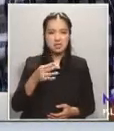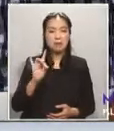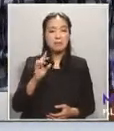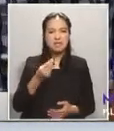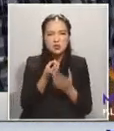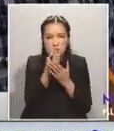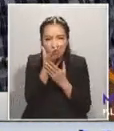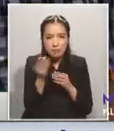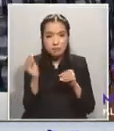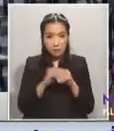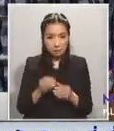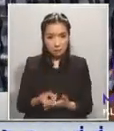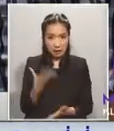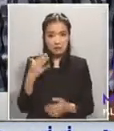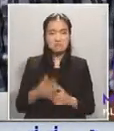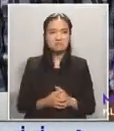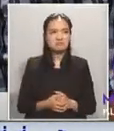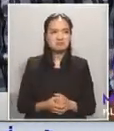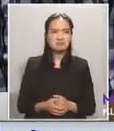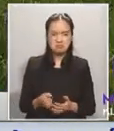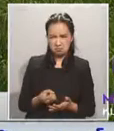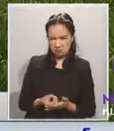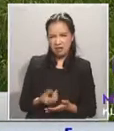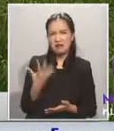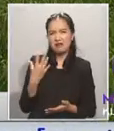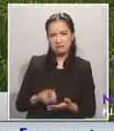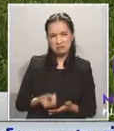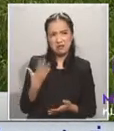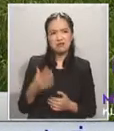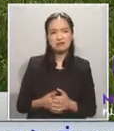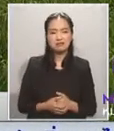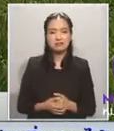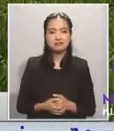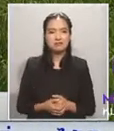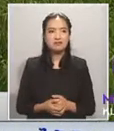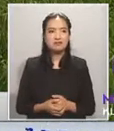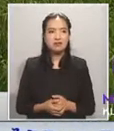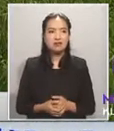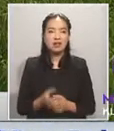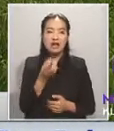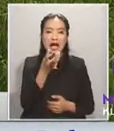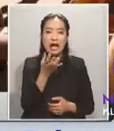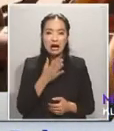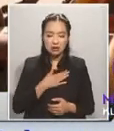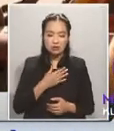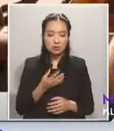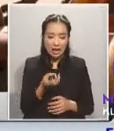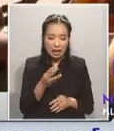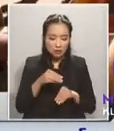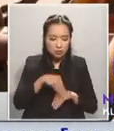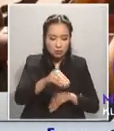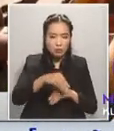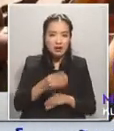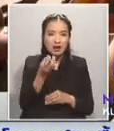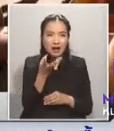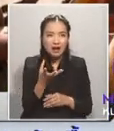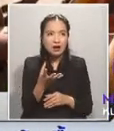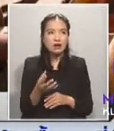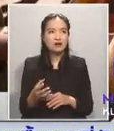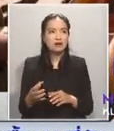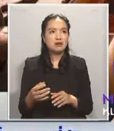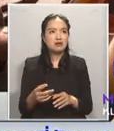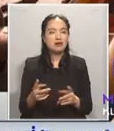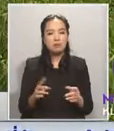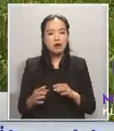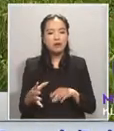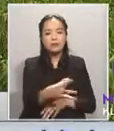อกเบี้ยแพงไหม เขาคิดดอกเบี้ยแพงค่ะเขาเอามาเอาข้าวเราเขาก็ทำนาเราค่ะเราก็ได้ตัดแต่ดอก คือตัดแต่